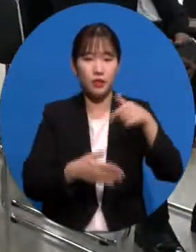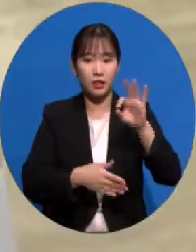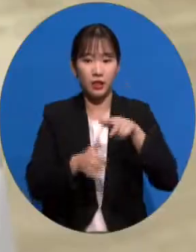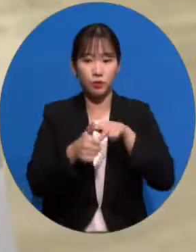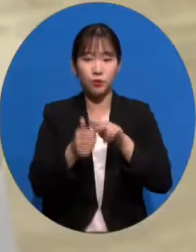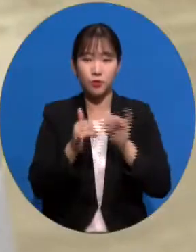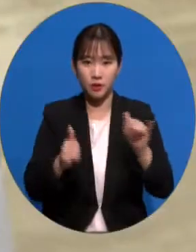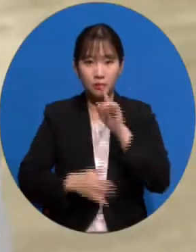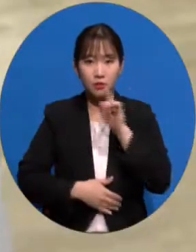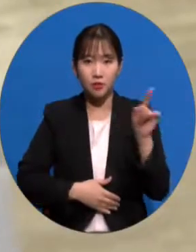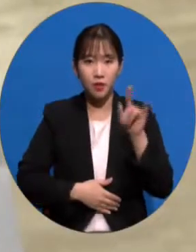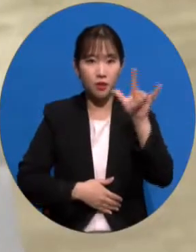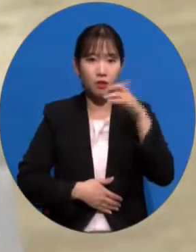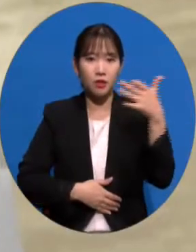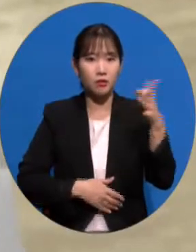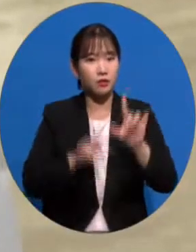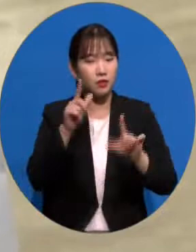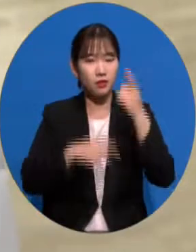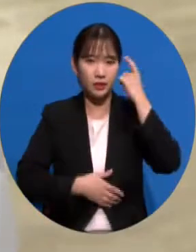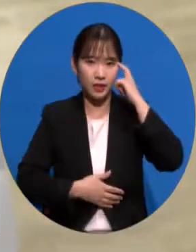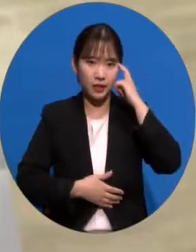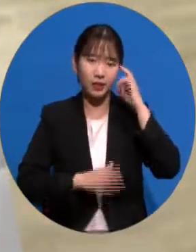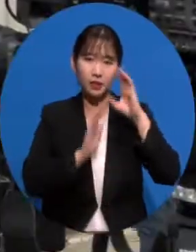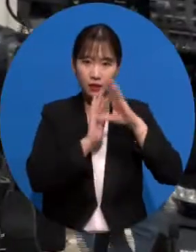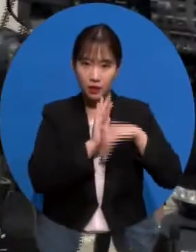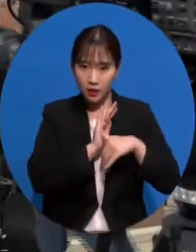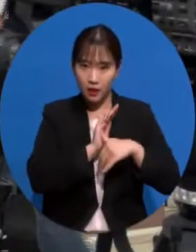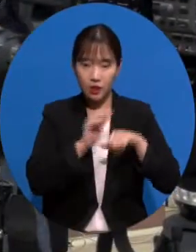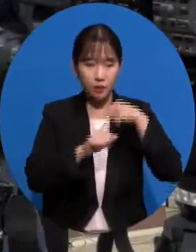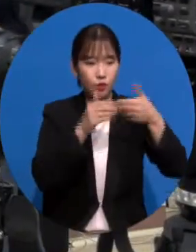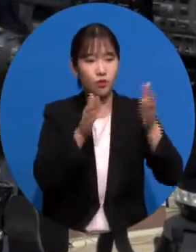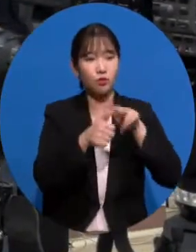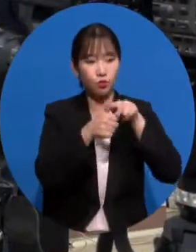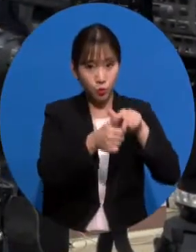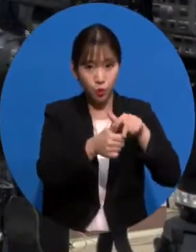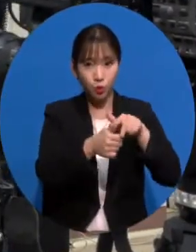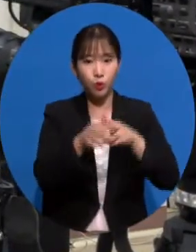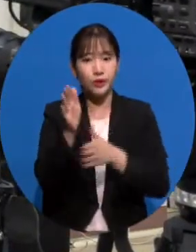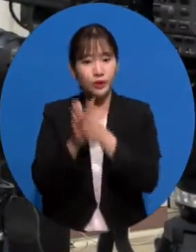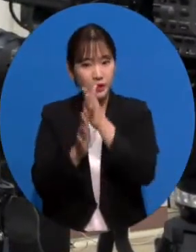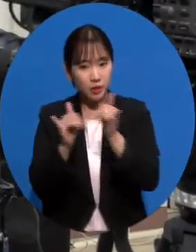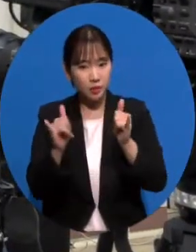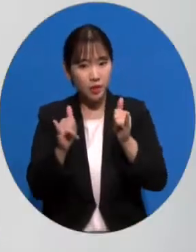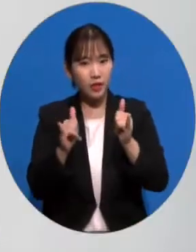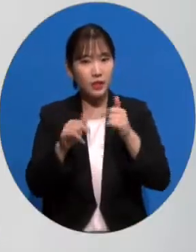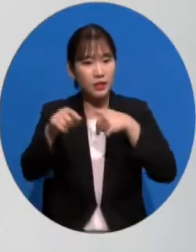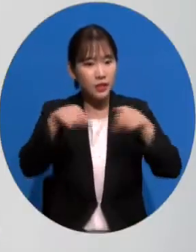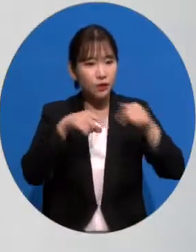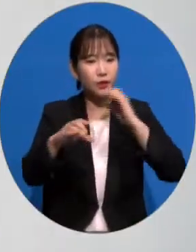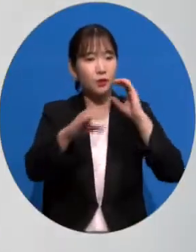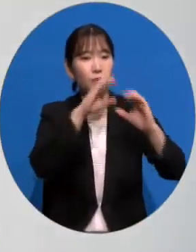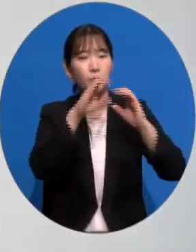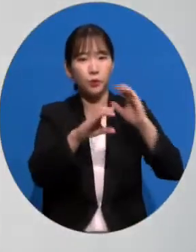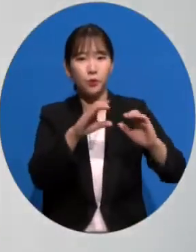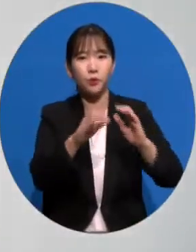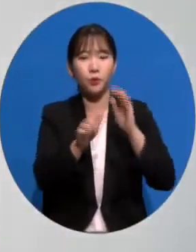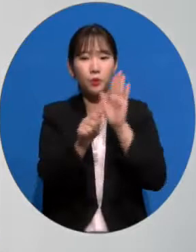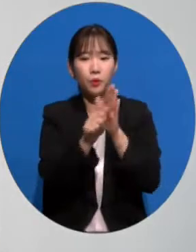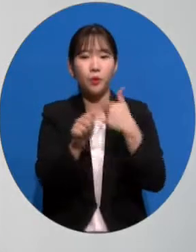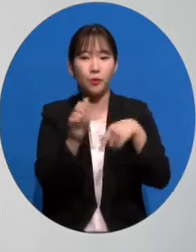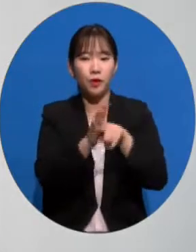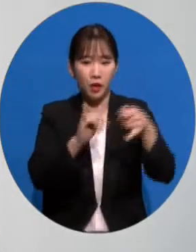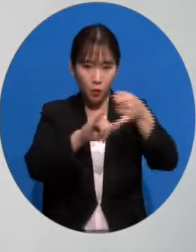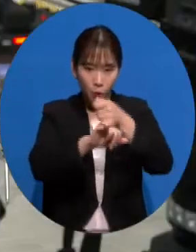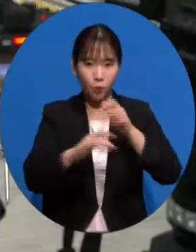예비 후보는 코로나19 상황을 감안할 때 민주당 후보들과 시민들 간의 정책 소통을 위해